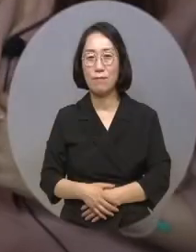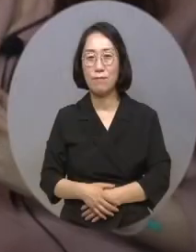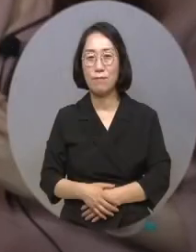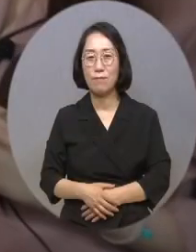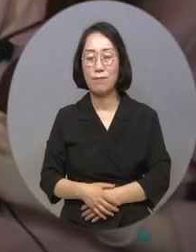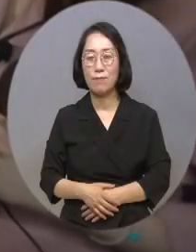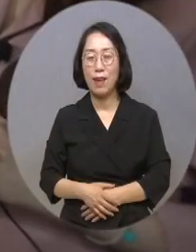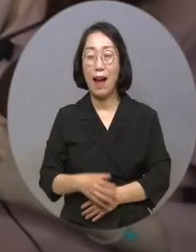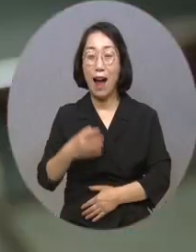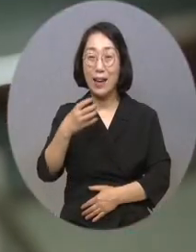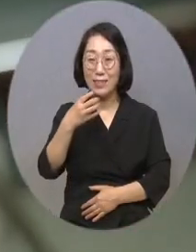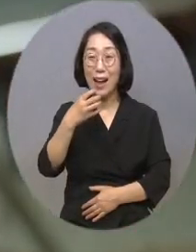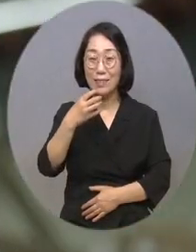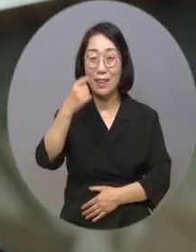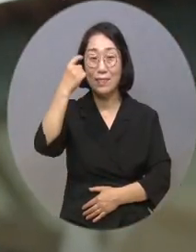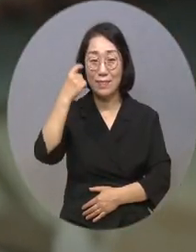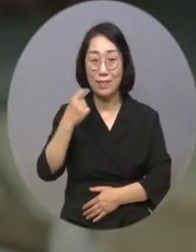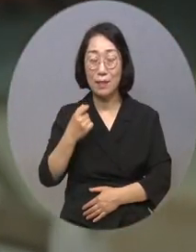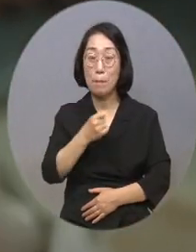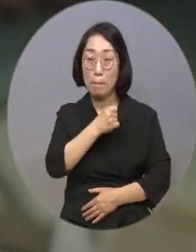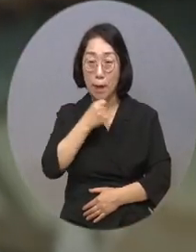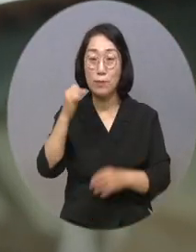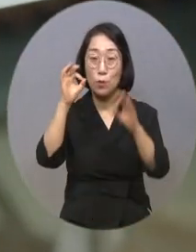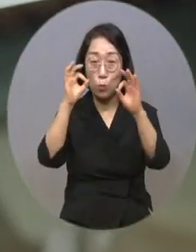아, 근데 맛있어 보긴 한다.